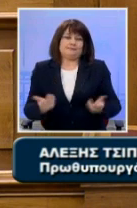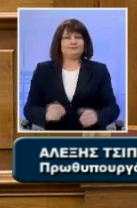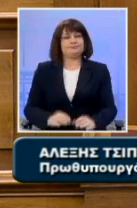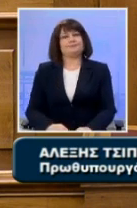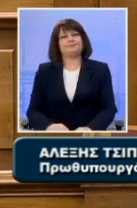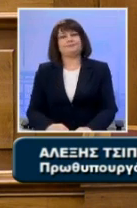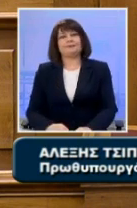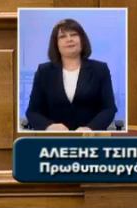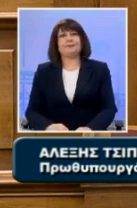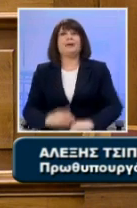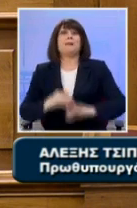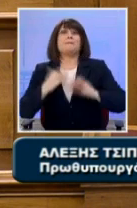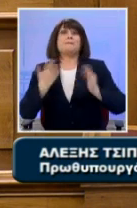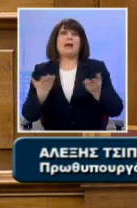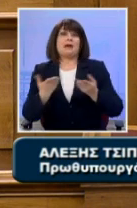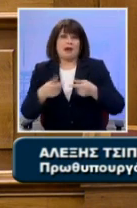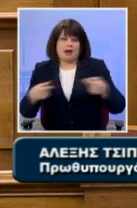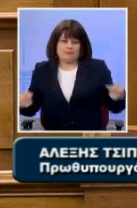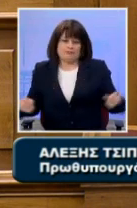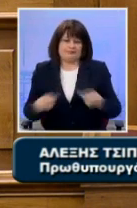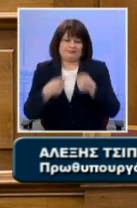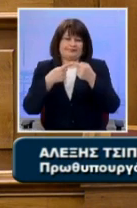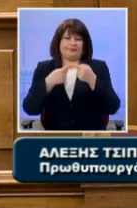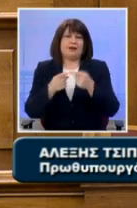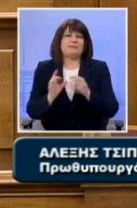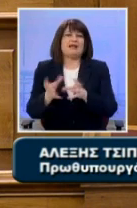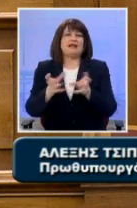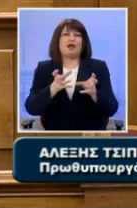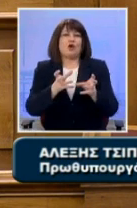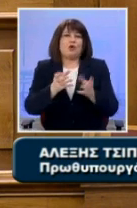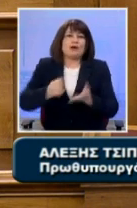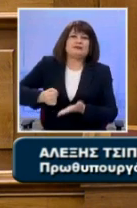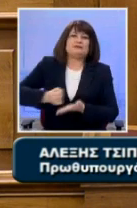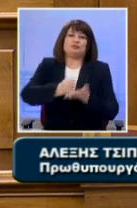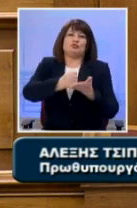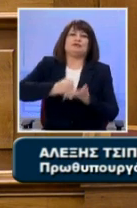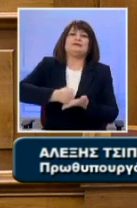παρά να τα βάλεις με αυτούς που σε στηρίζουν.